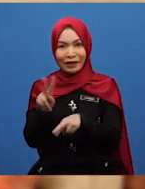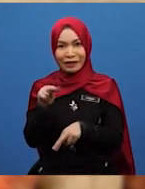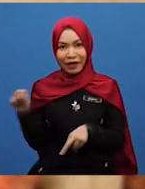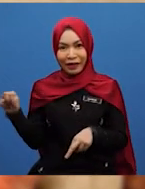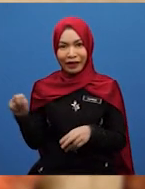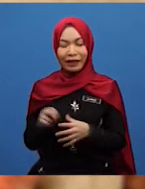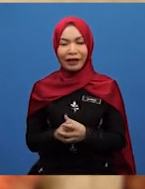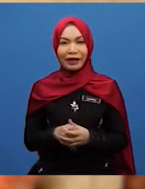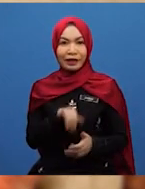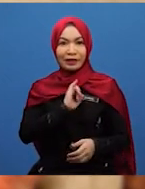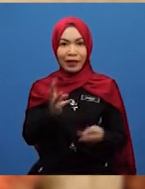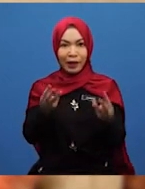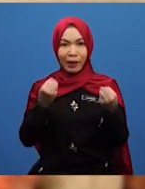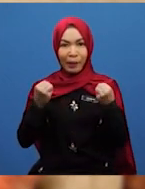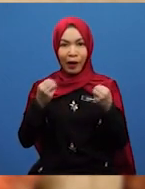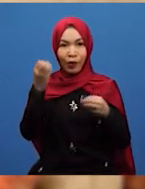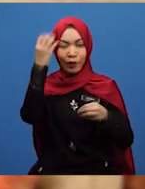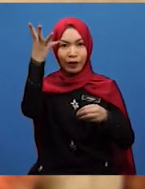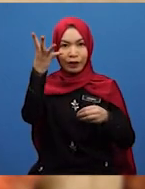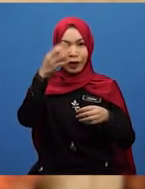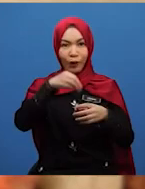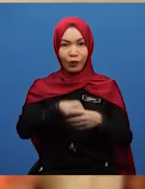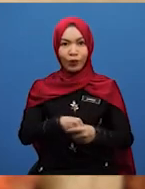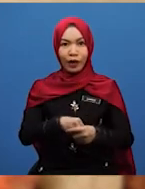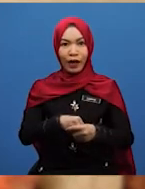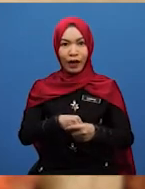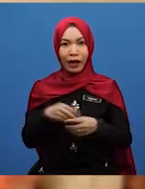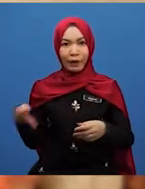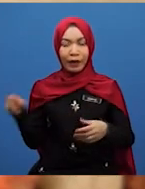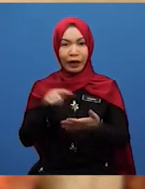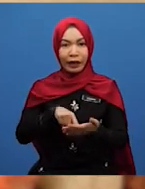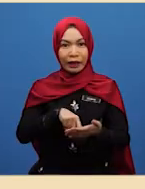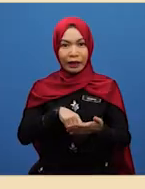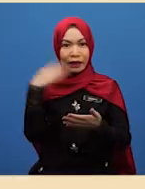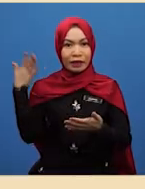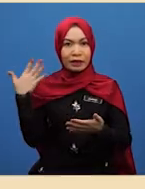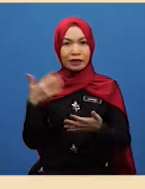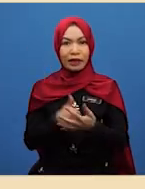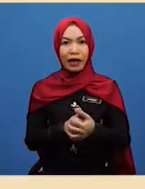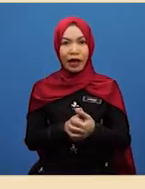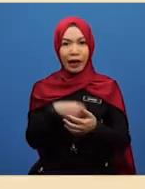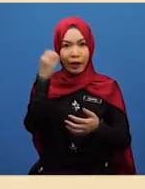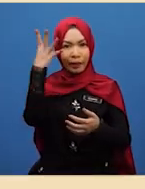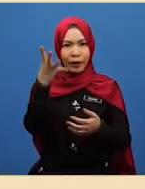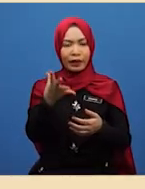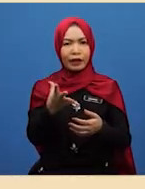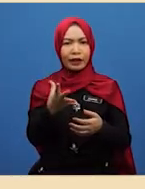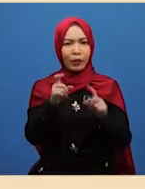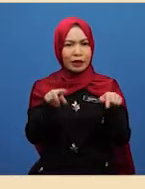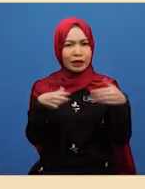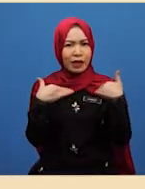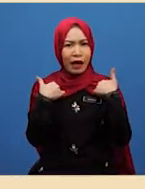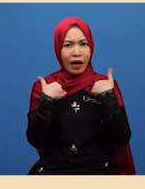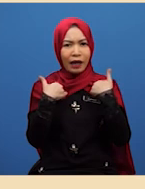cikgu ingin tegaskan bahawa dalam hal ini, sejarah membuktikan bahawa tanpa bersatu padu